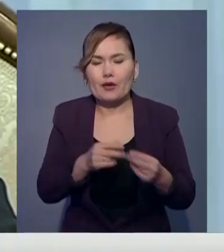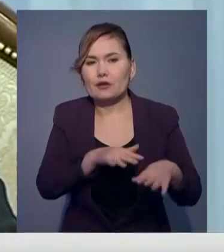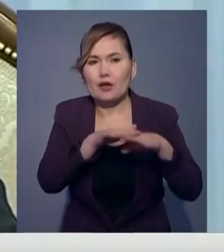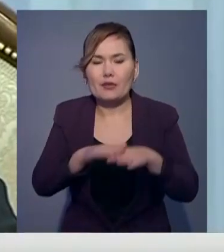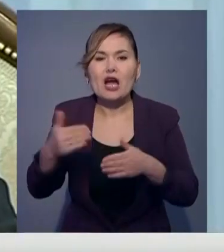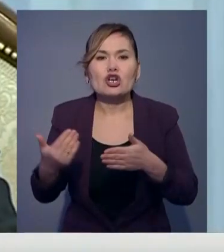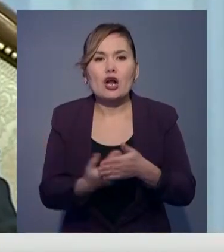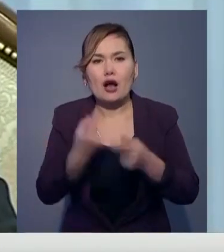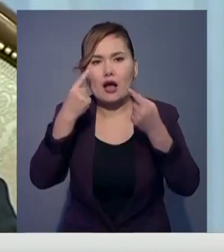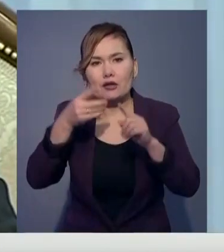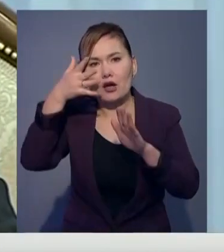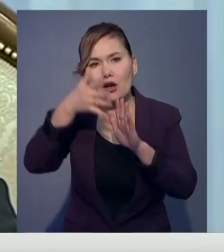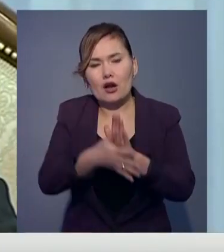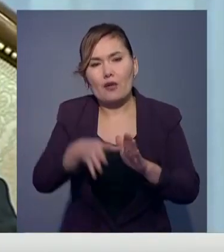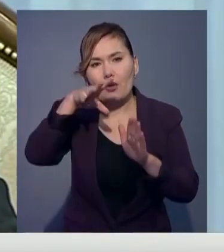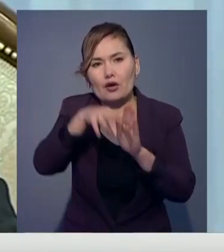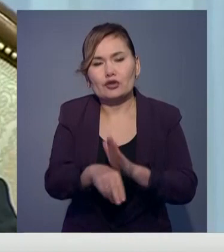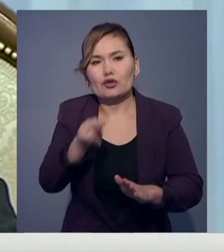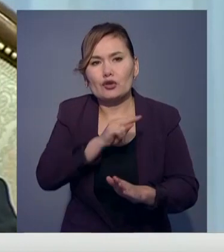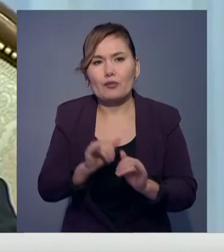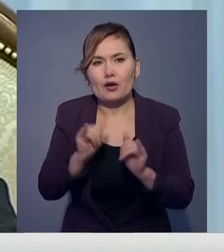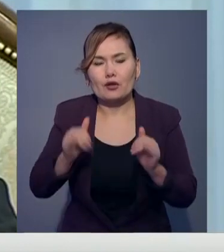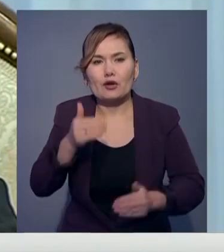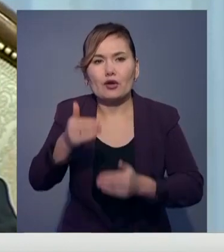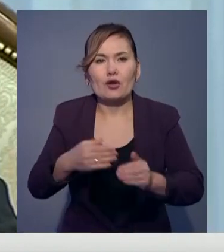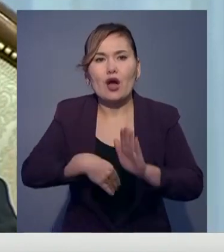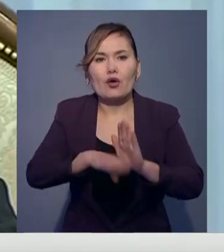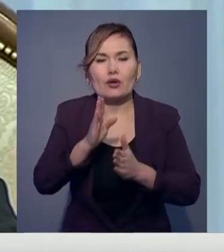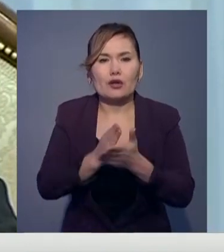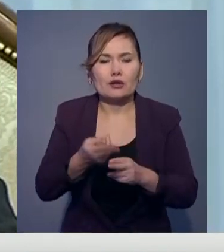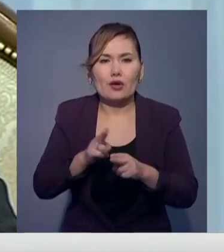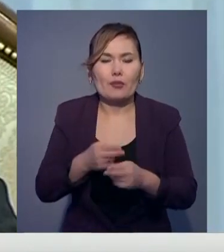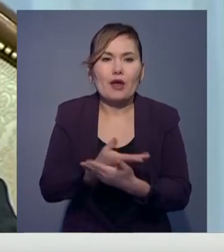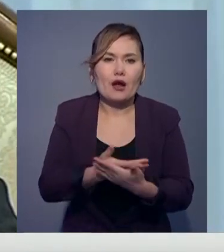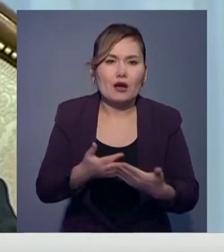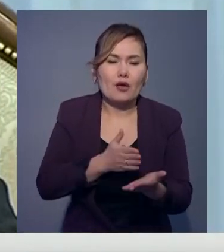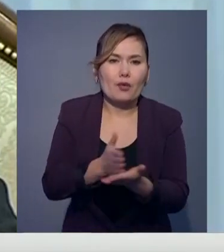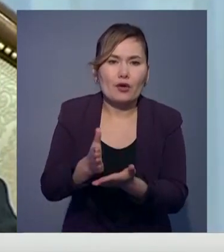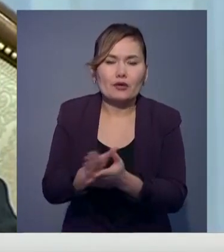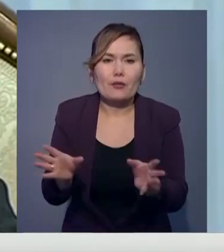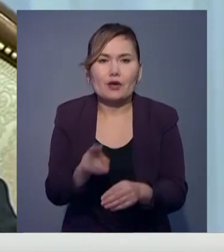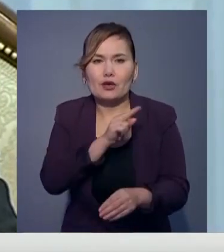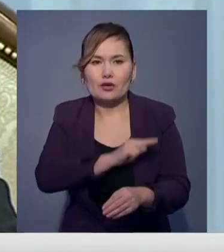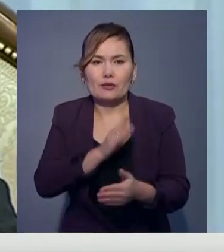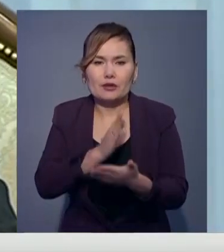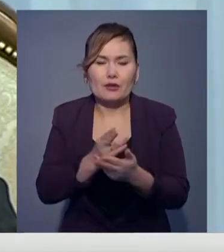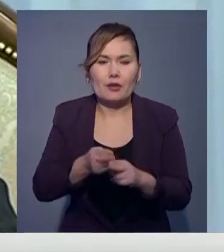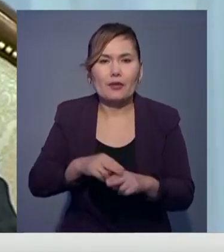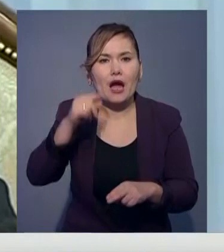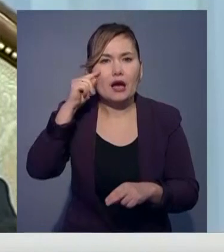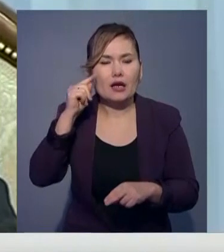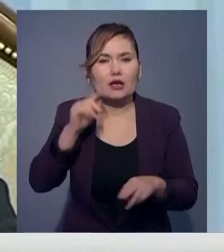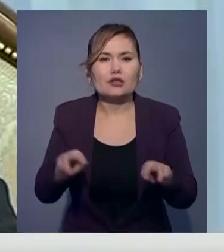жаңа технологияларды енгізу жұмыстарына қарқын береді. Түрлі салалардың дамуына үлес қосады. Сондықтан Қырғыз